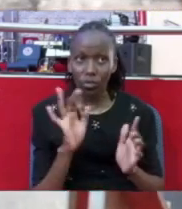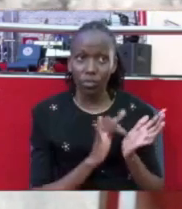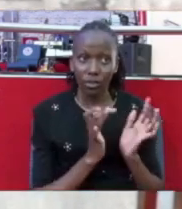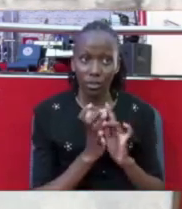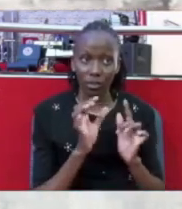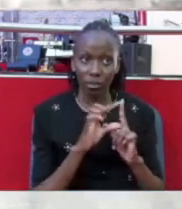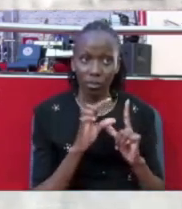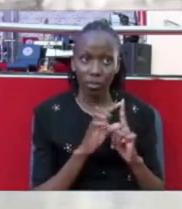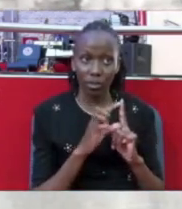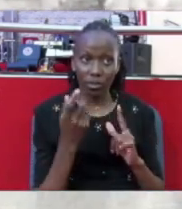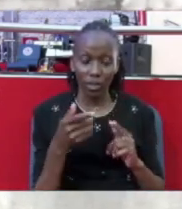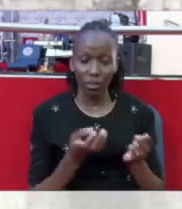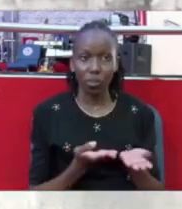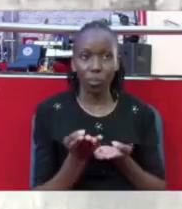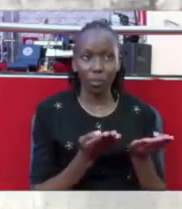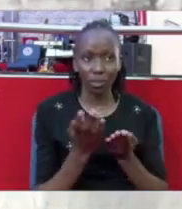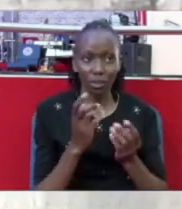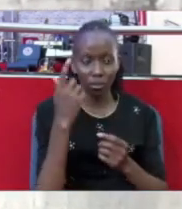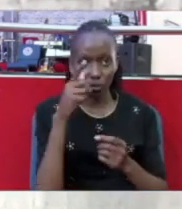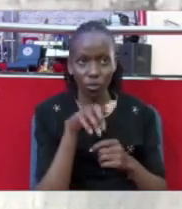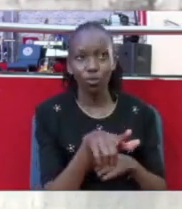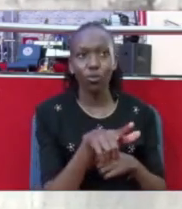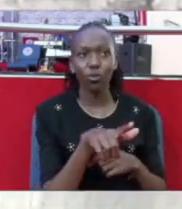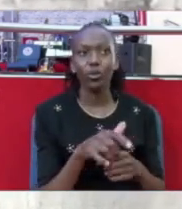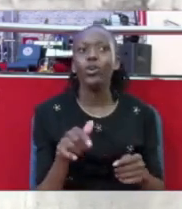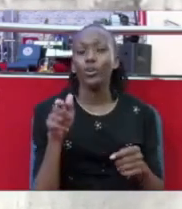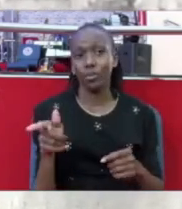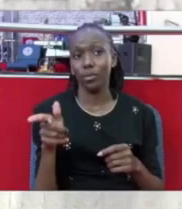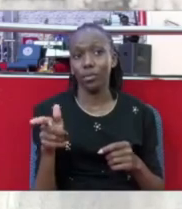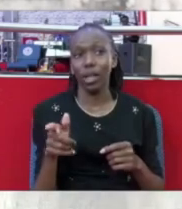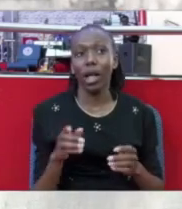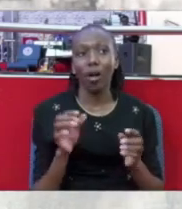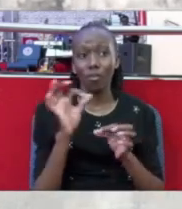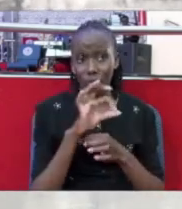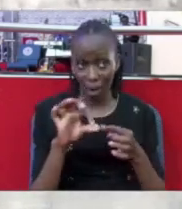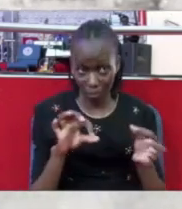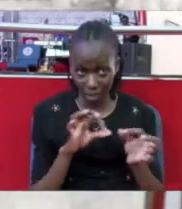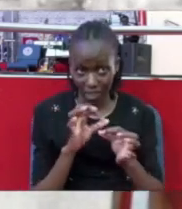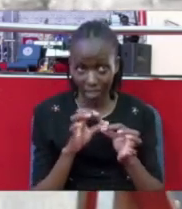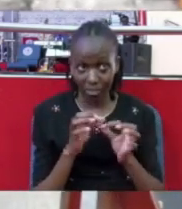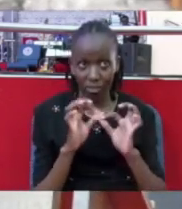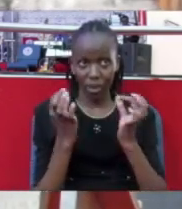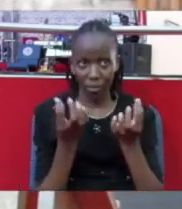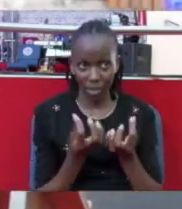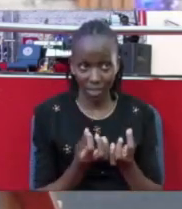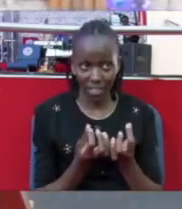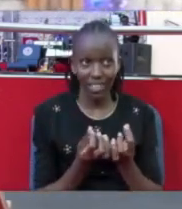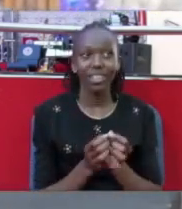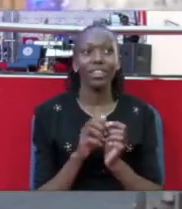you. Kuna biashara kwako. There is your family for you. Kuna familia yako pale. For when the Bible says in